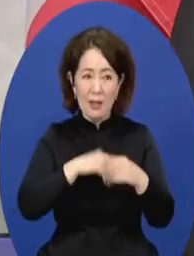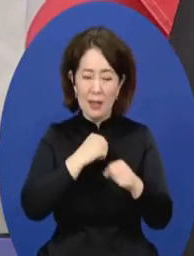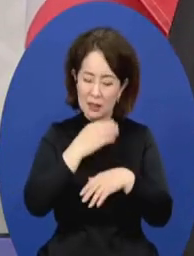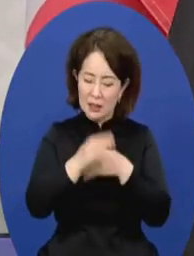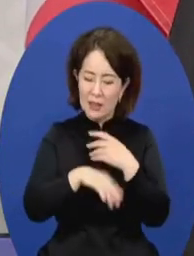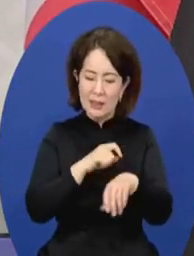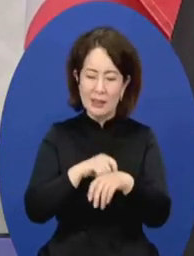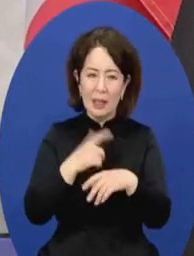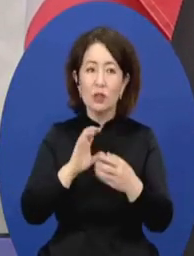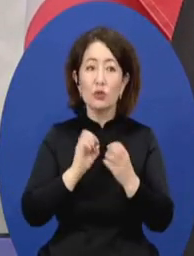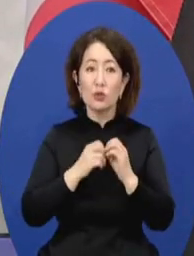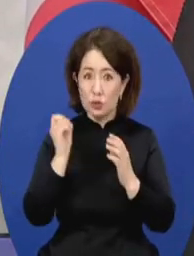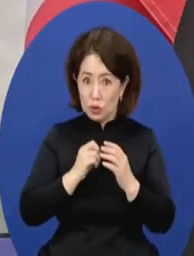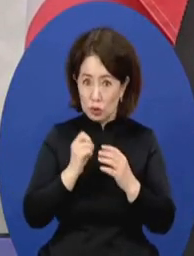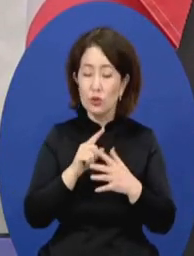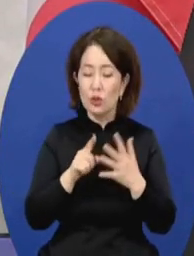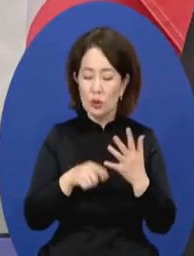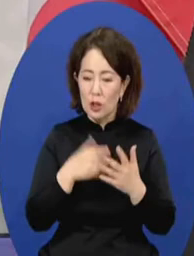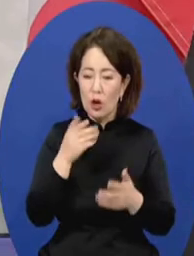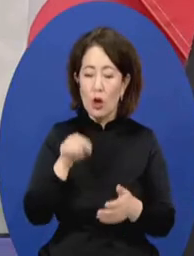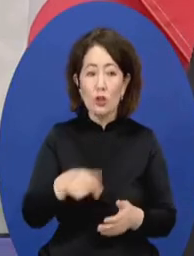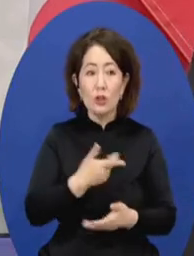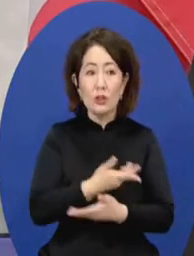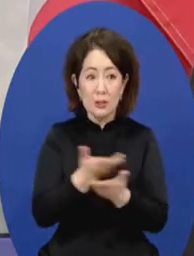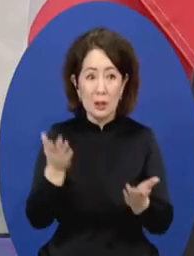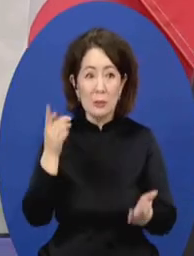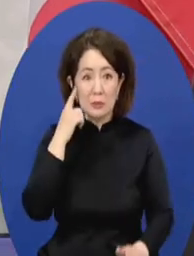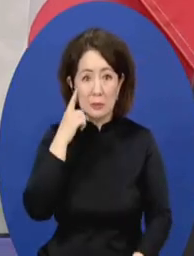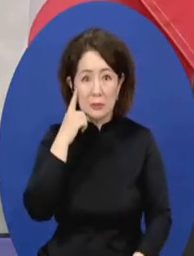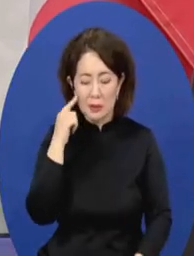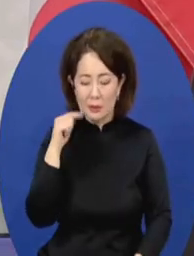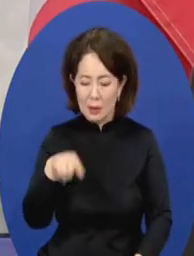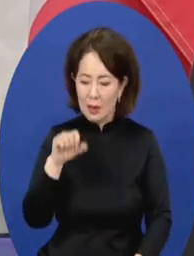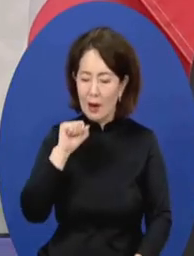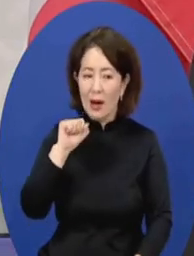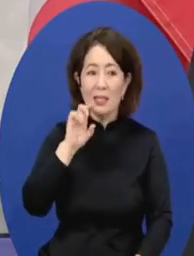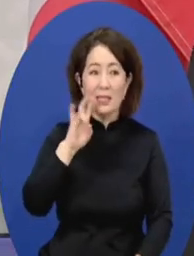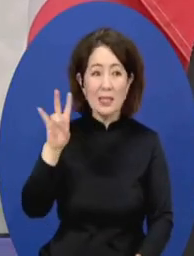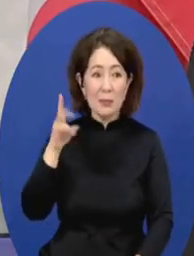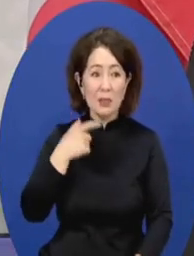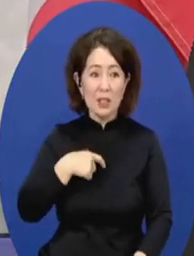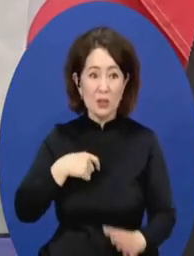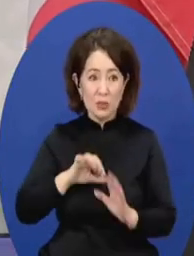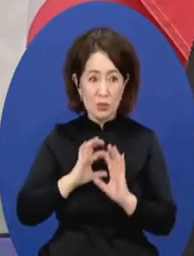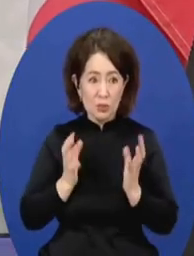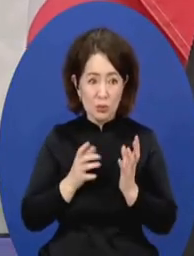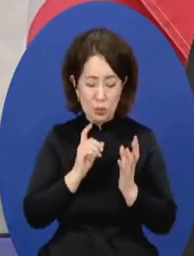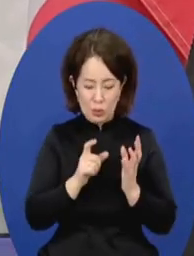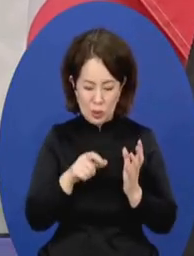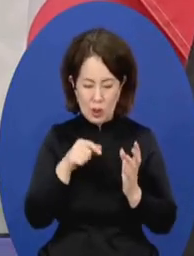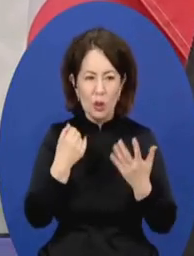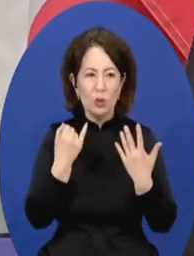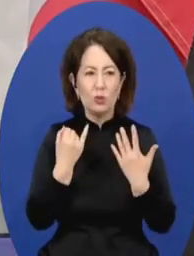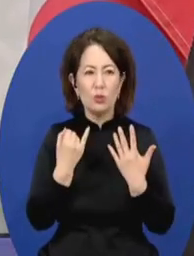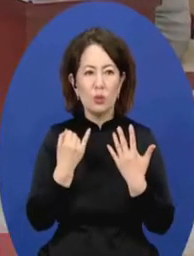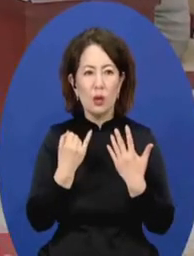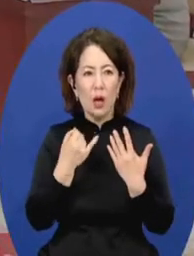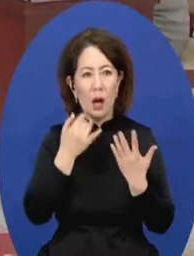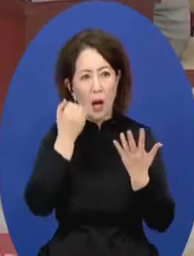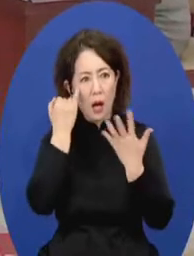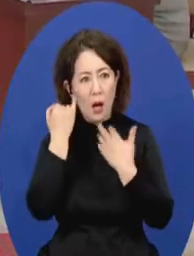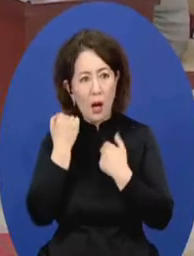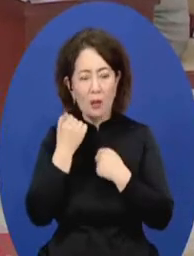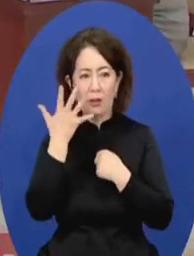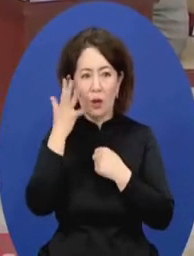цаг алдалгүй хийх ёстой гэж байгаа. За өнөөдөр та бүхэн мэдж байгаа. Манай ардс намын гишүүд бол үнэхээр энэ 6